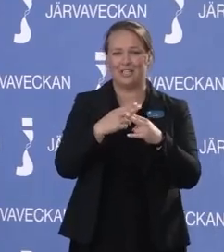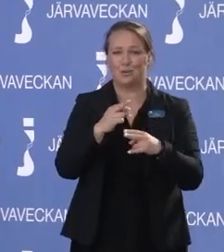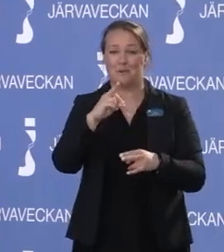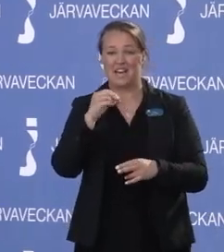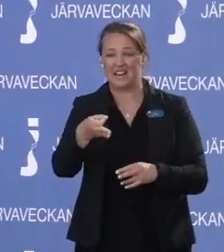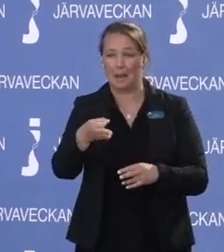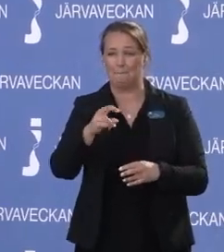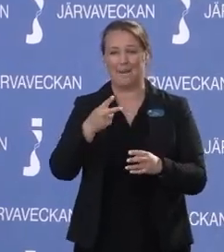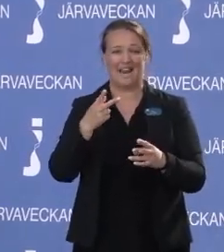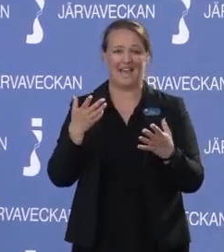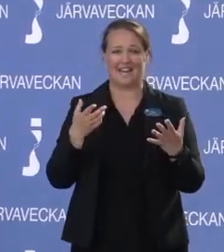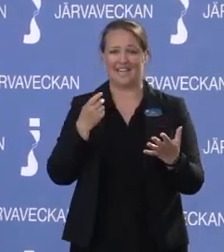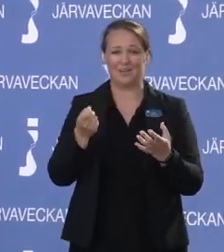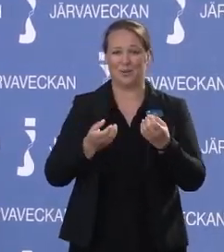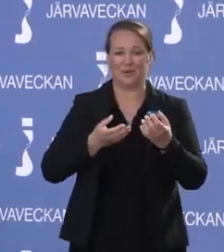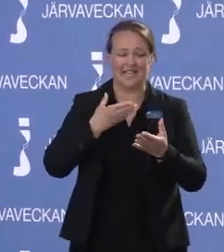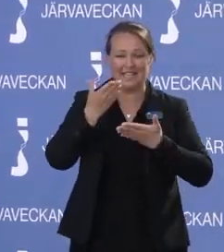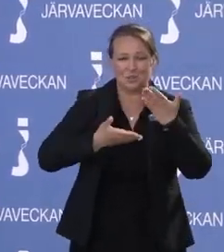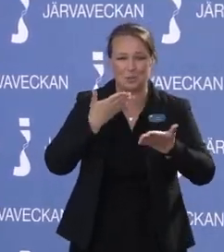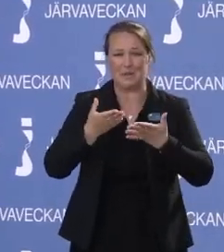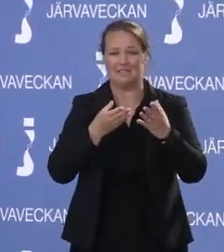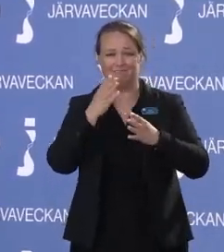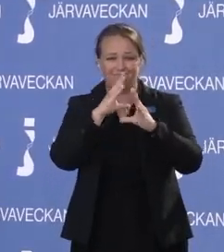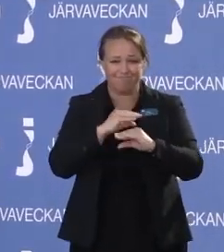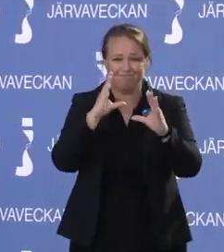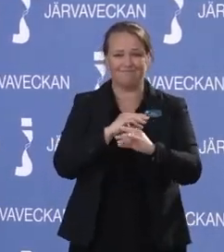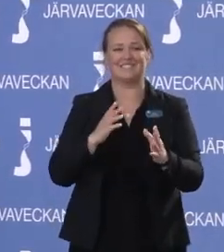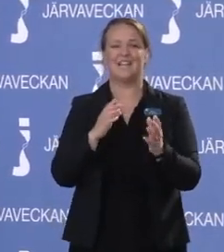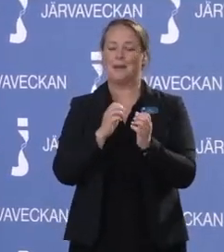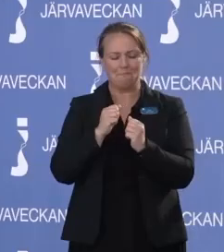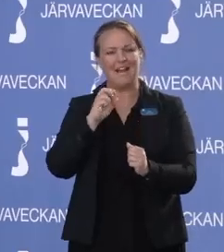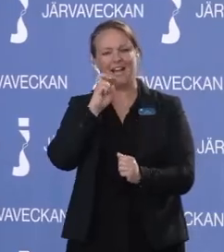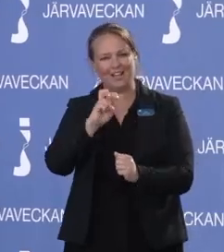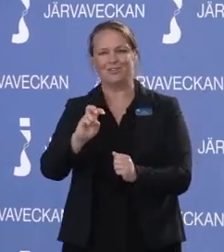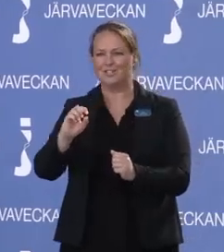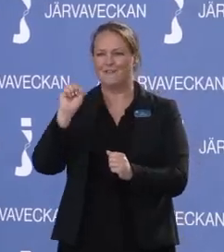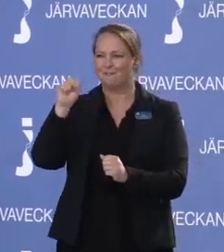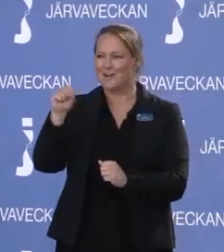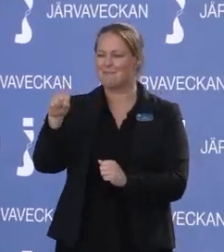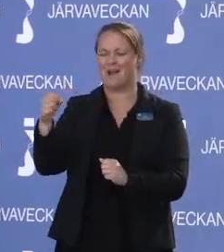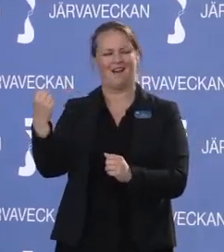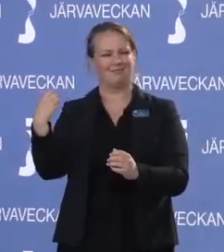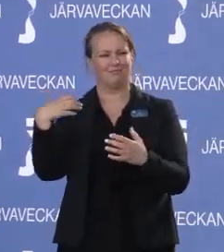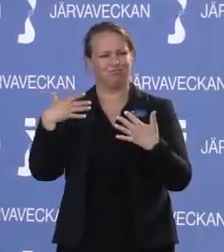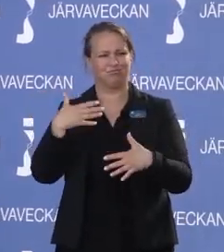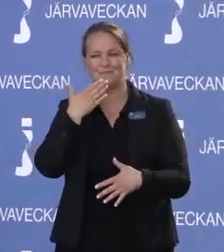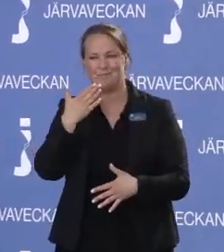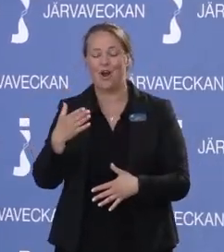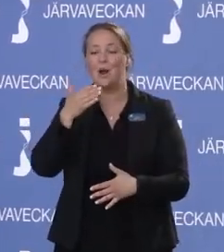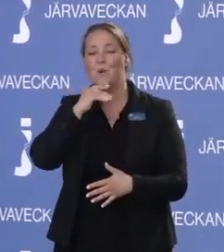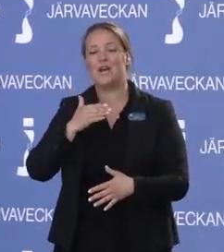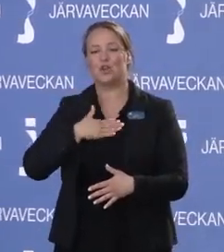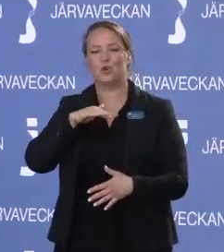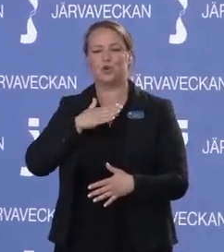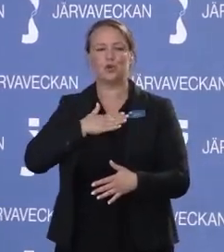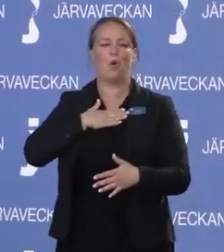på Aftonbladet, Nordens största nyhetstjänst, så har vi sett att användarfeedbacken är strålande. Unga användare tycker om nya format. Så det är den typen